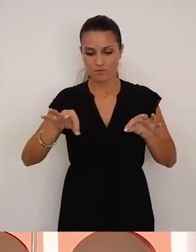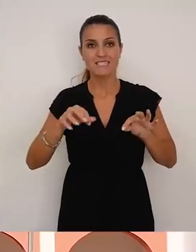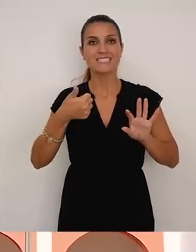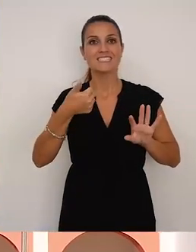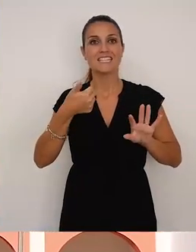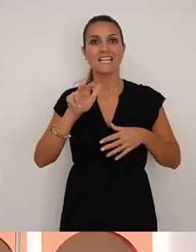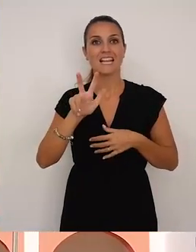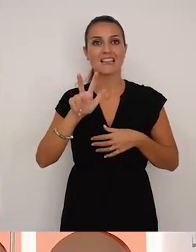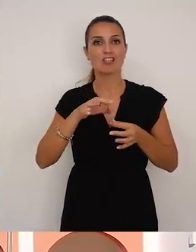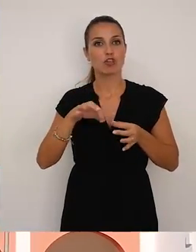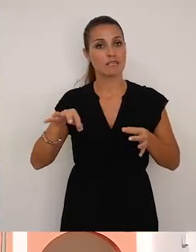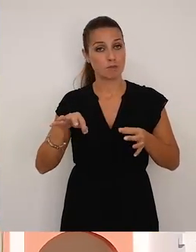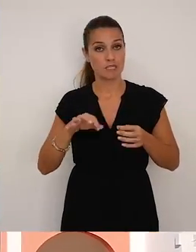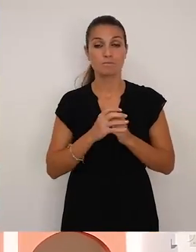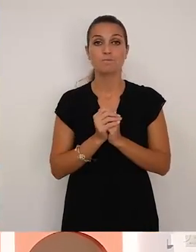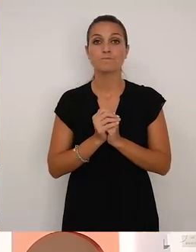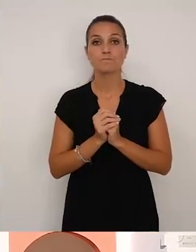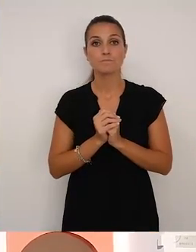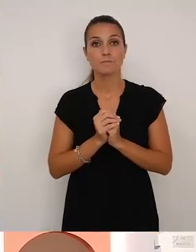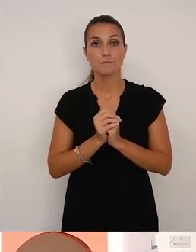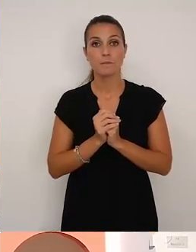63 centimetri.